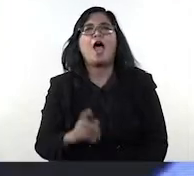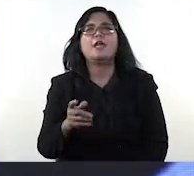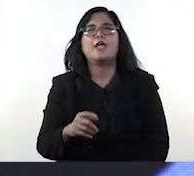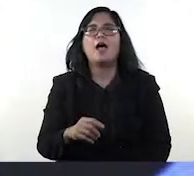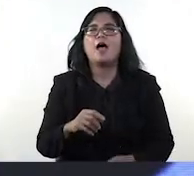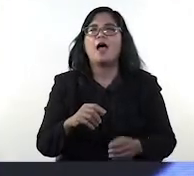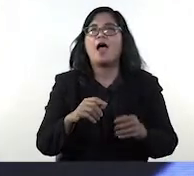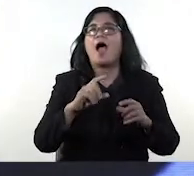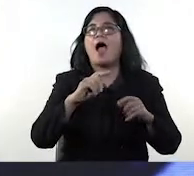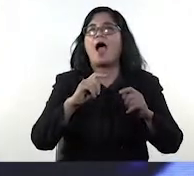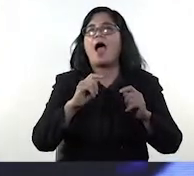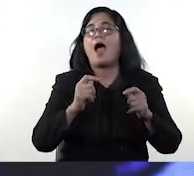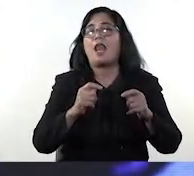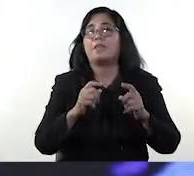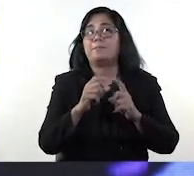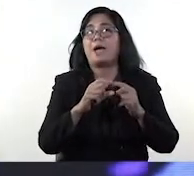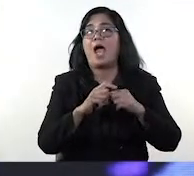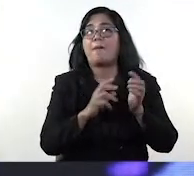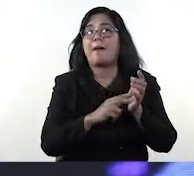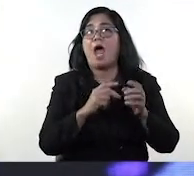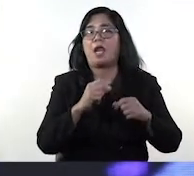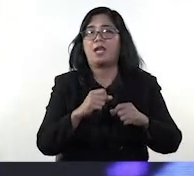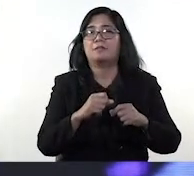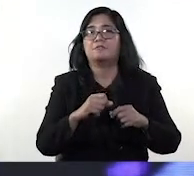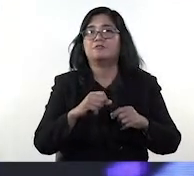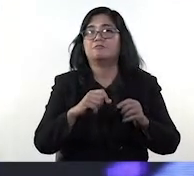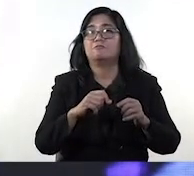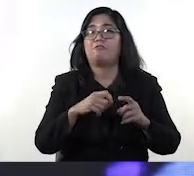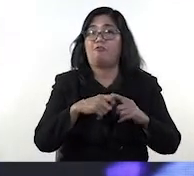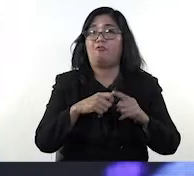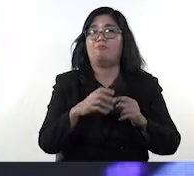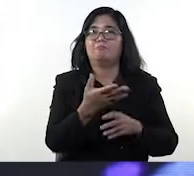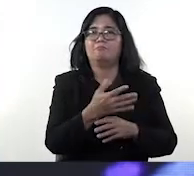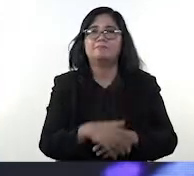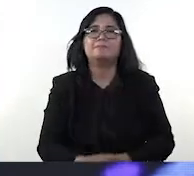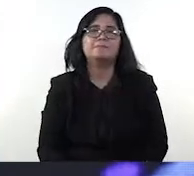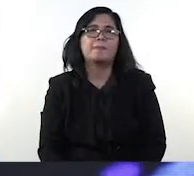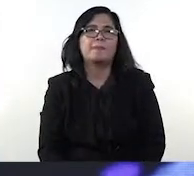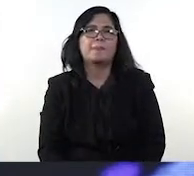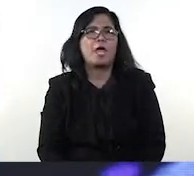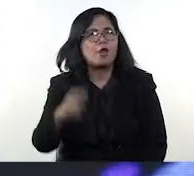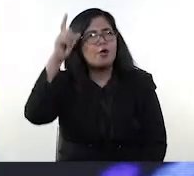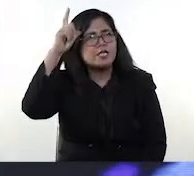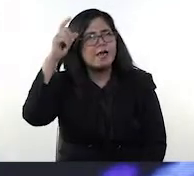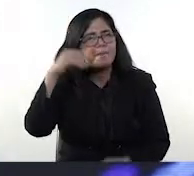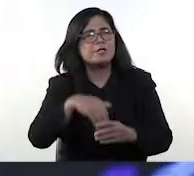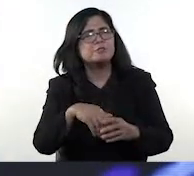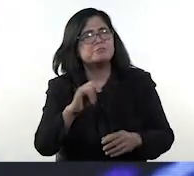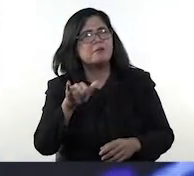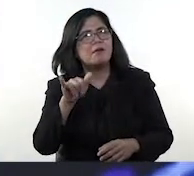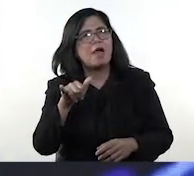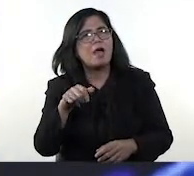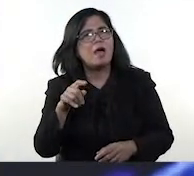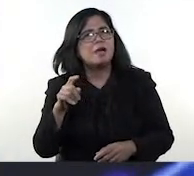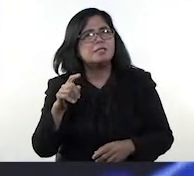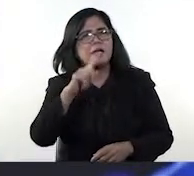Yayan nah syuting film Tuhan saya mau tanya sama saudara itu kan memang logikanya masukkan logikanya masukkan pertanyaan